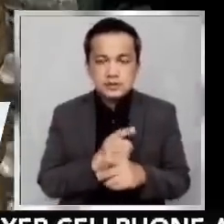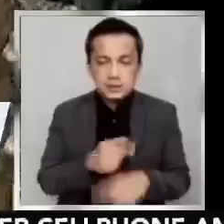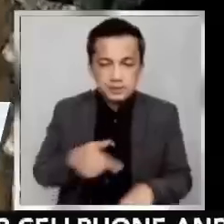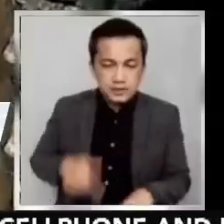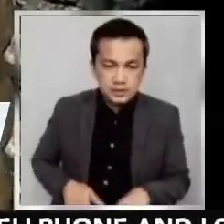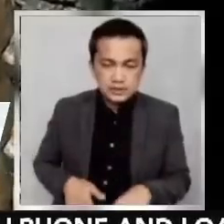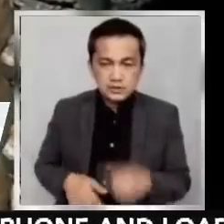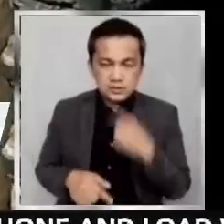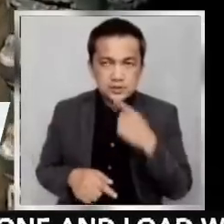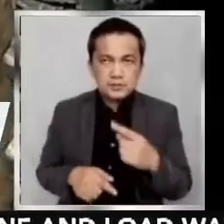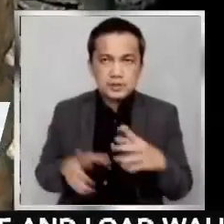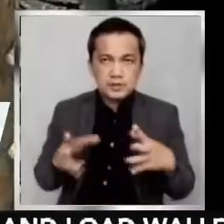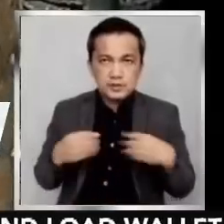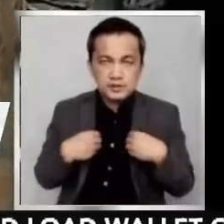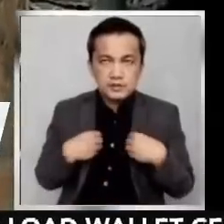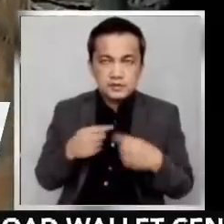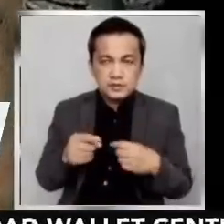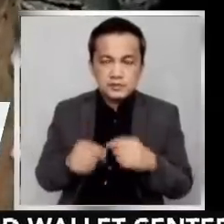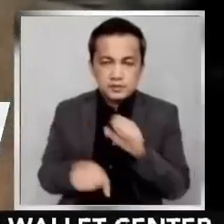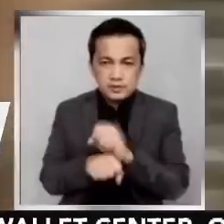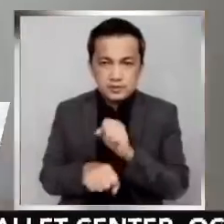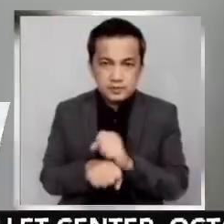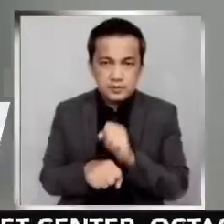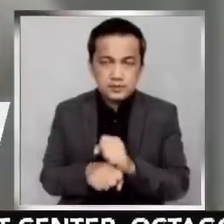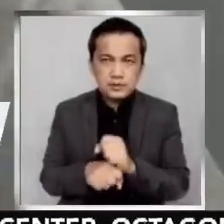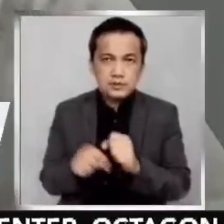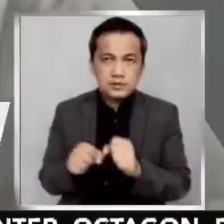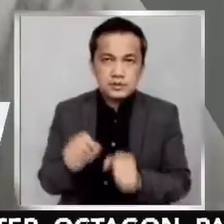siyang ipinanghahanap buhay ang mga iniinalang shabu.